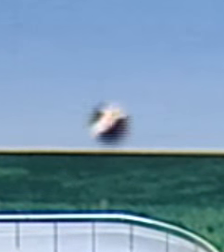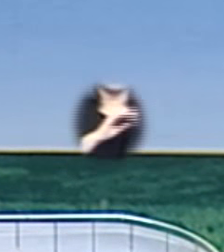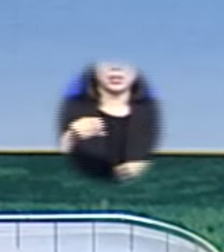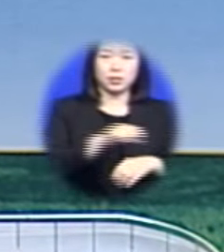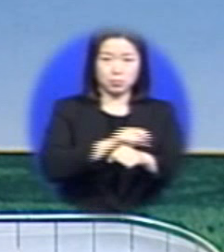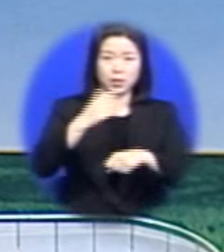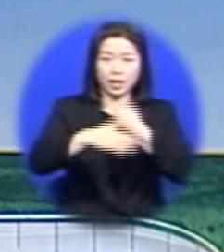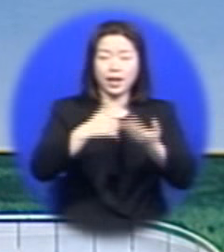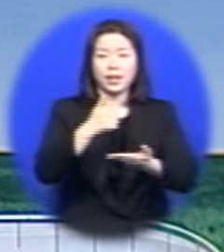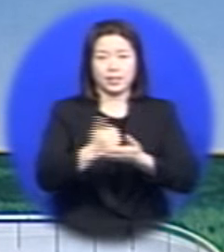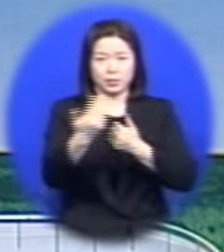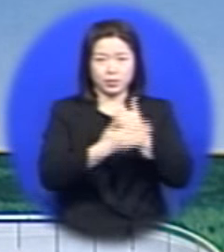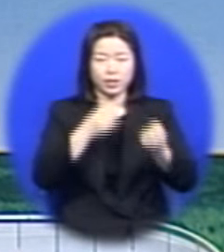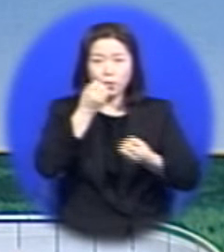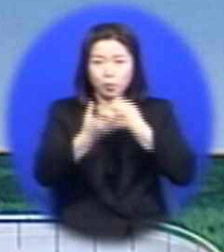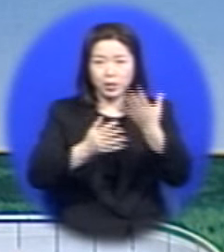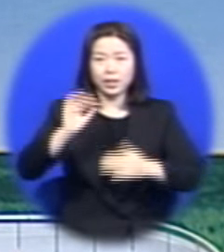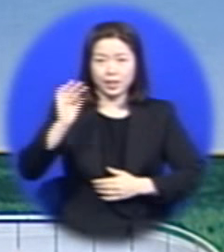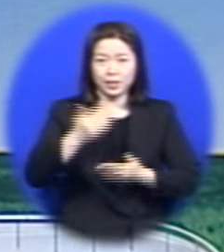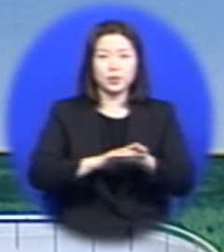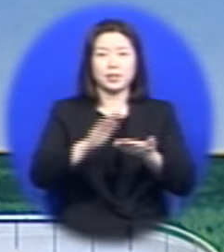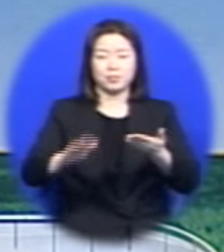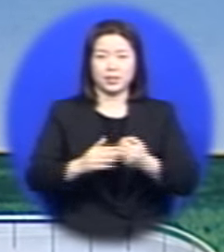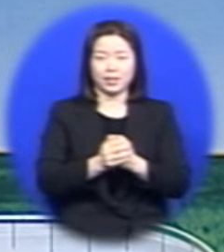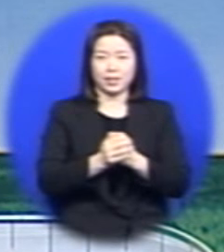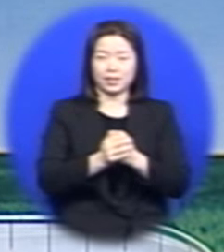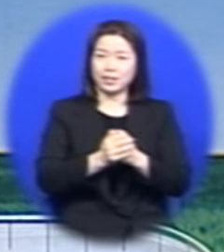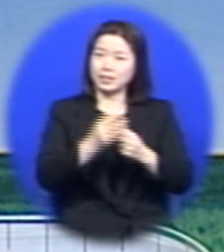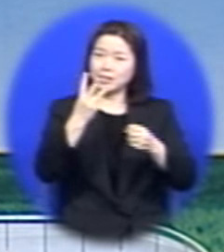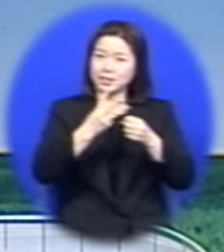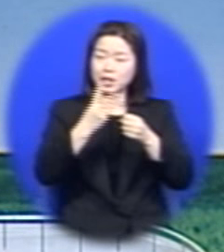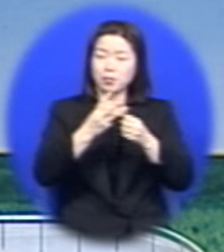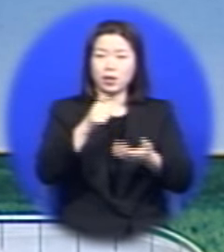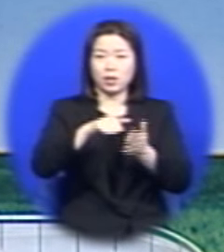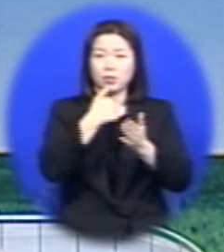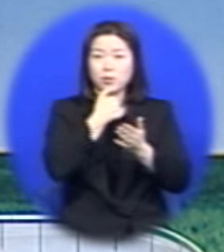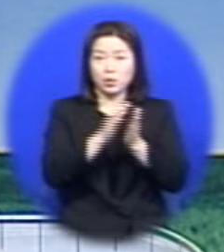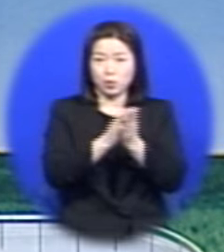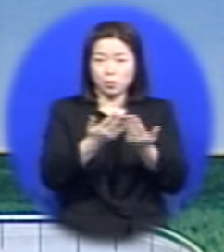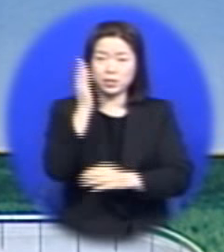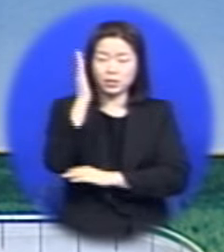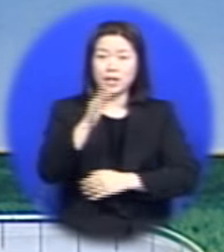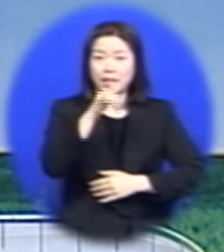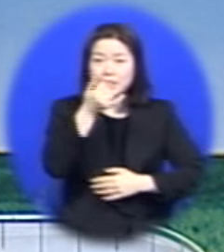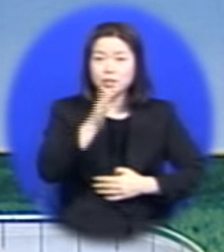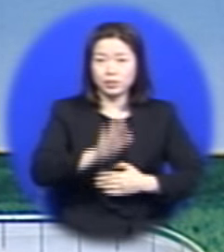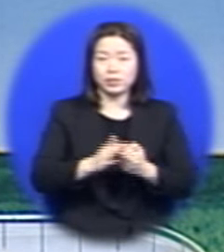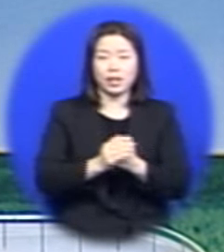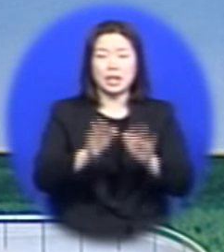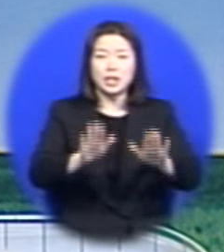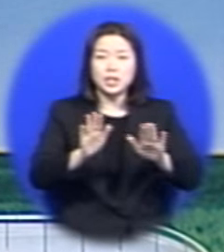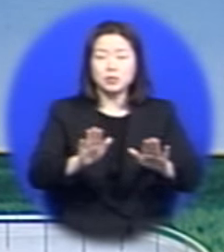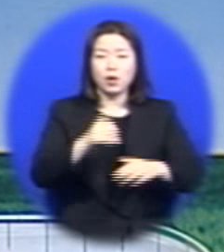하나님의 은혜라고 고백하게 됩니다. 3번 로마서 강해를 했는데 이번 로마서 강해를